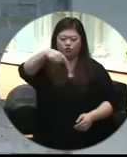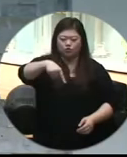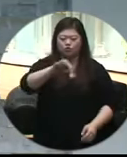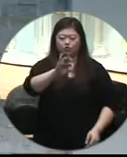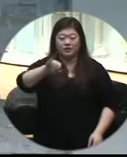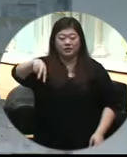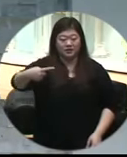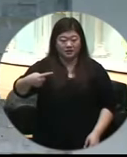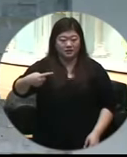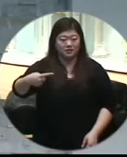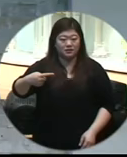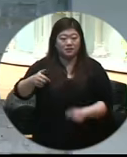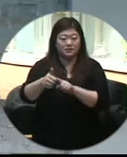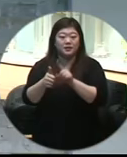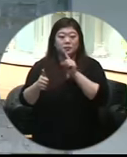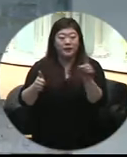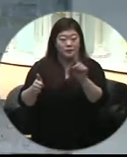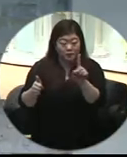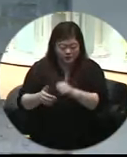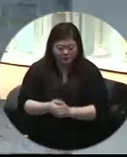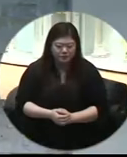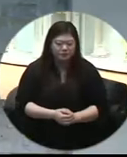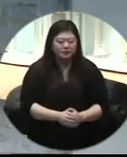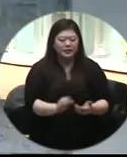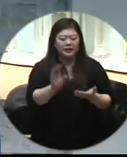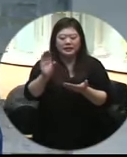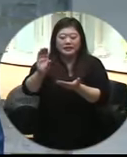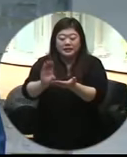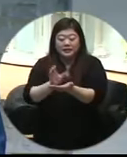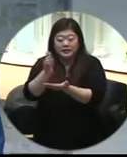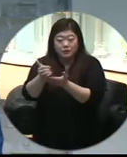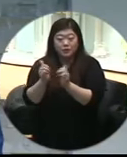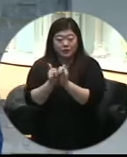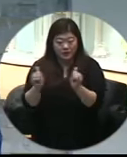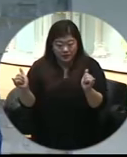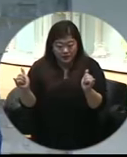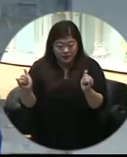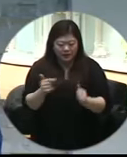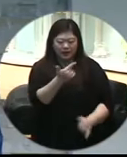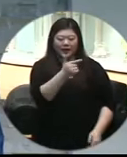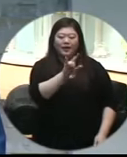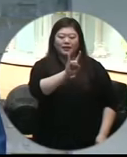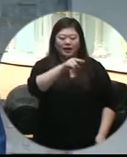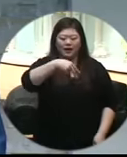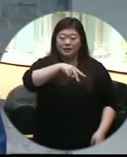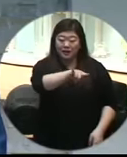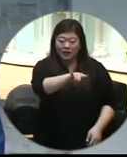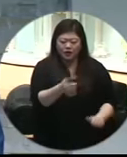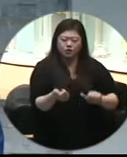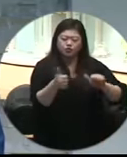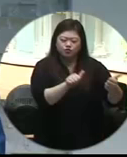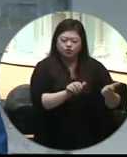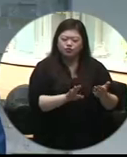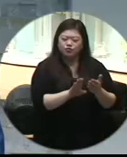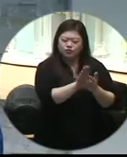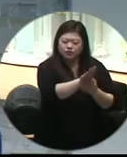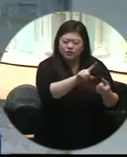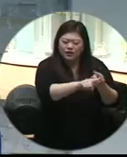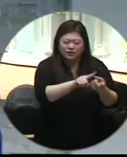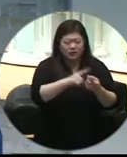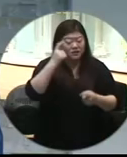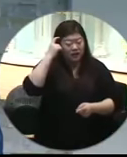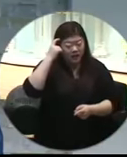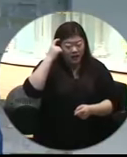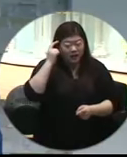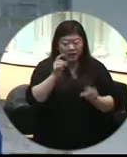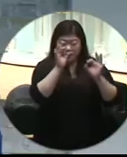했습니다. 그리스도인들이 내세에 대해 생각하는 것을 대부분 중지했기 때문에 그들은